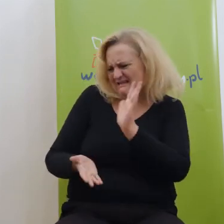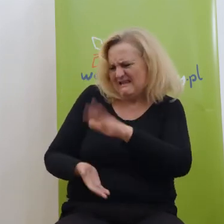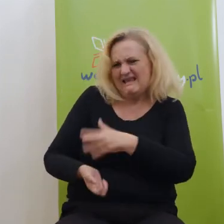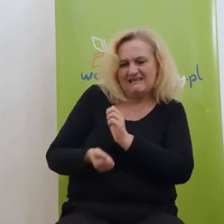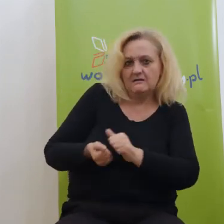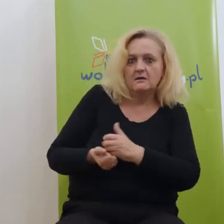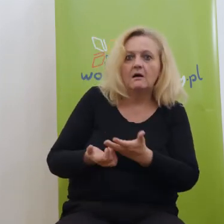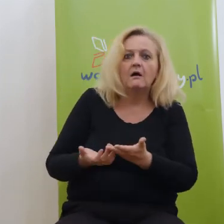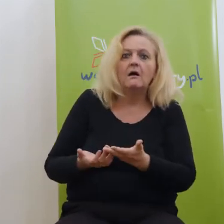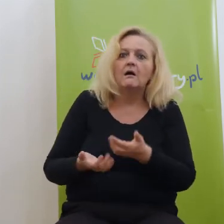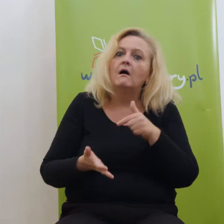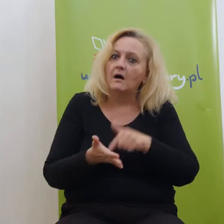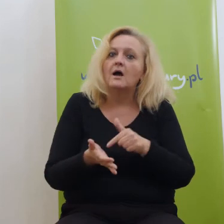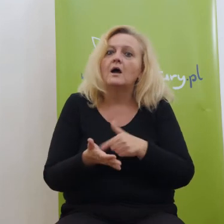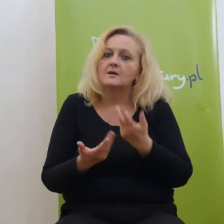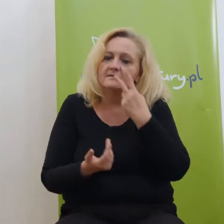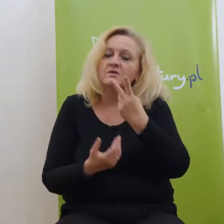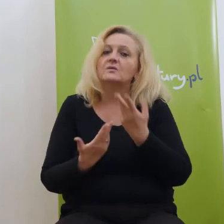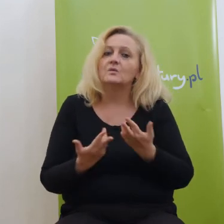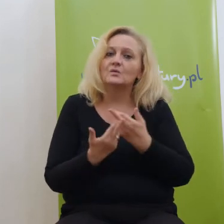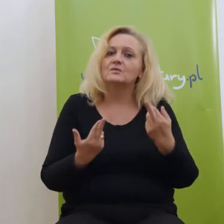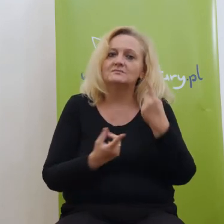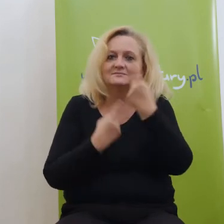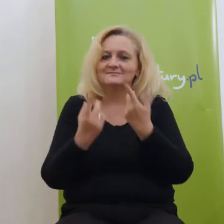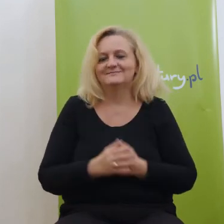poważnego. Mówi się, jak będzie duży, to zrozumiesz.